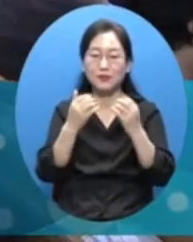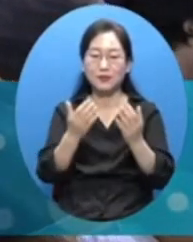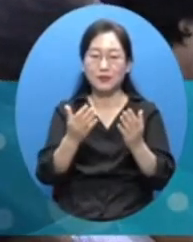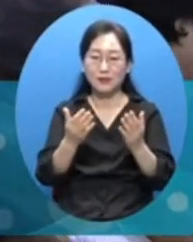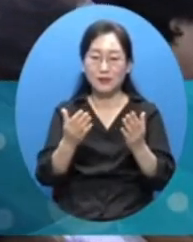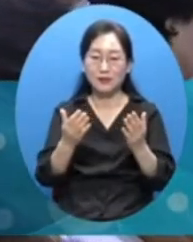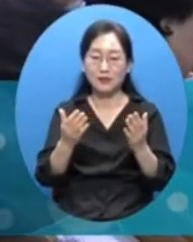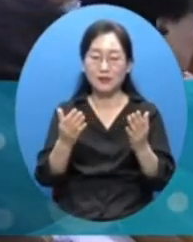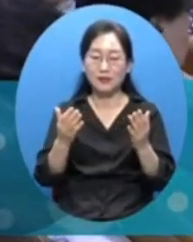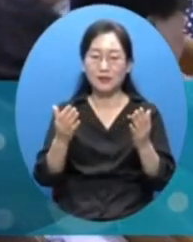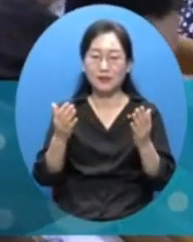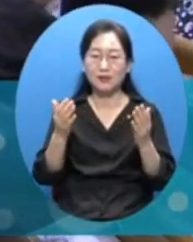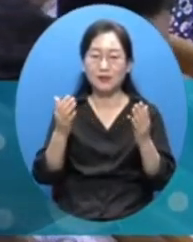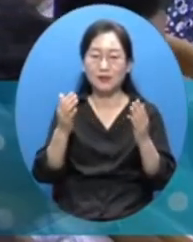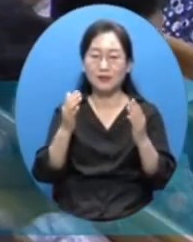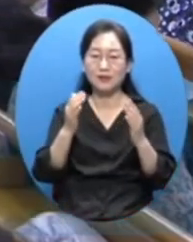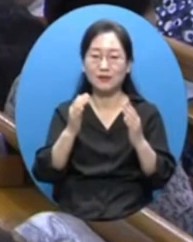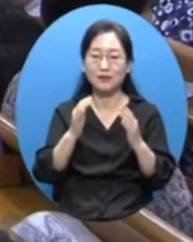간구하노라.